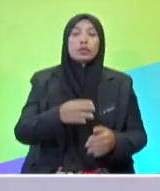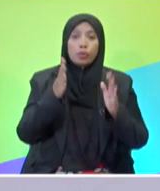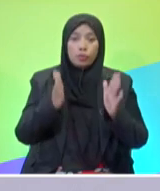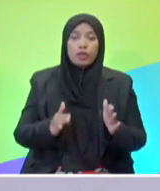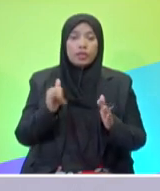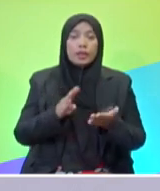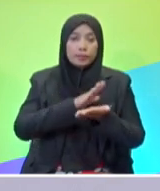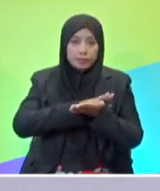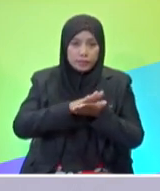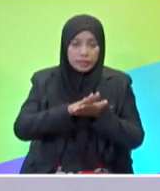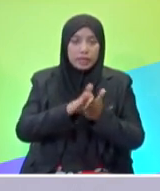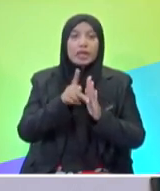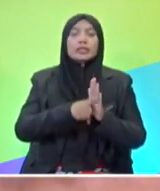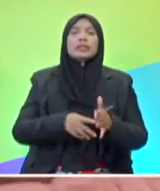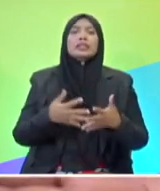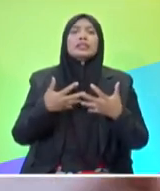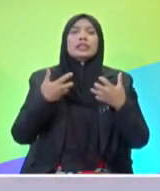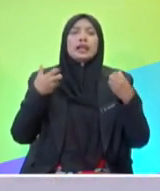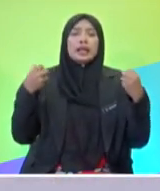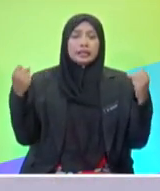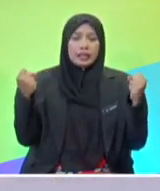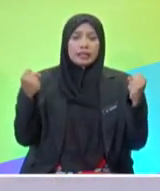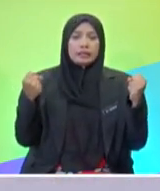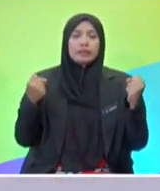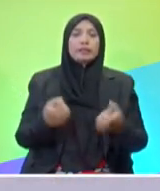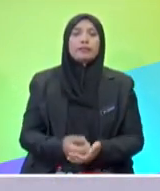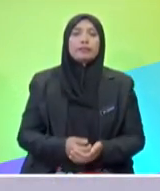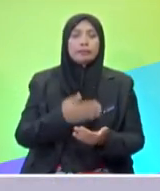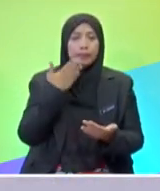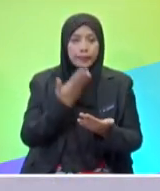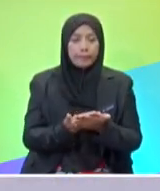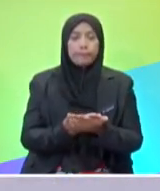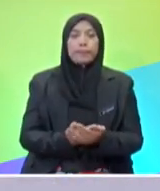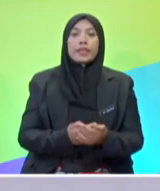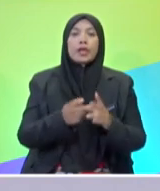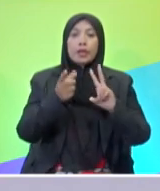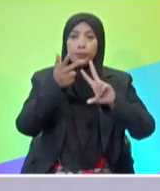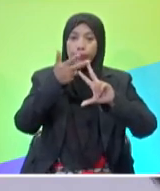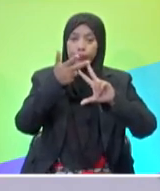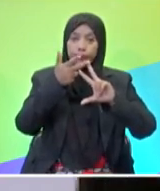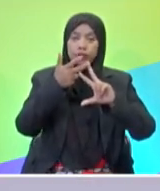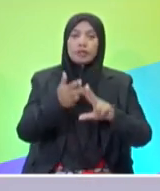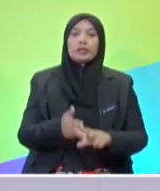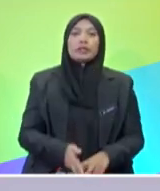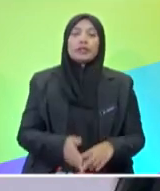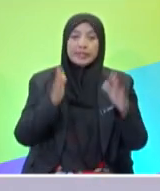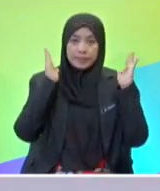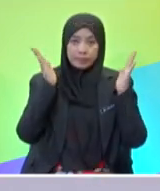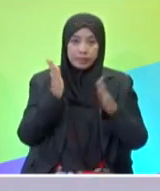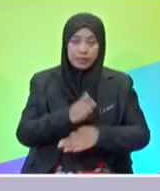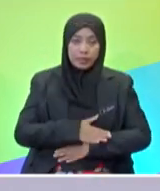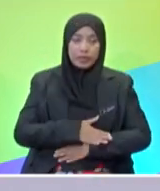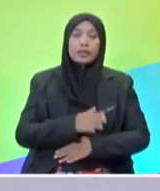Okey, seterusnya kesihatan terjamin. Dan yang ketiga, ibadah kita diterima. Sebab